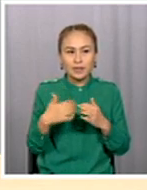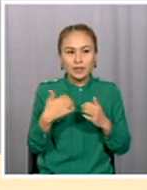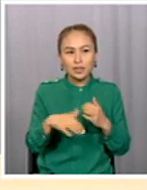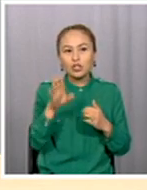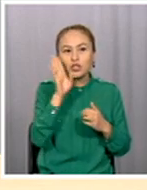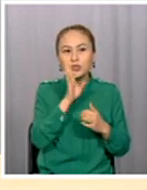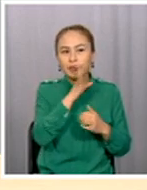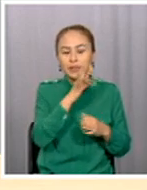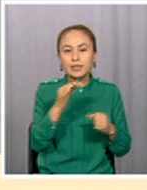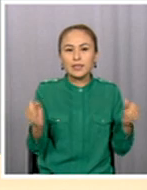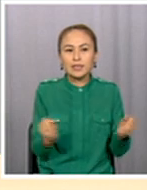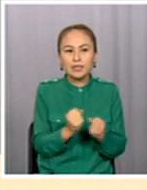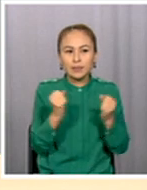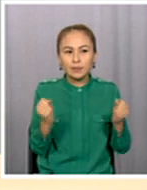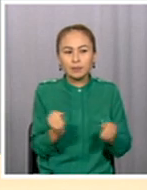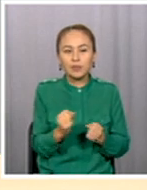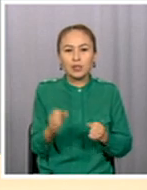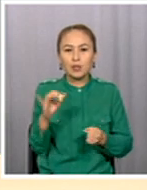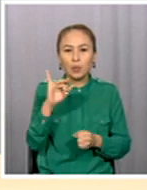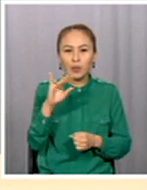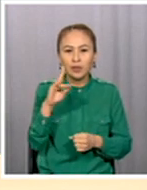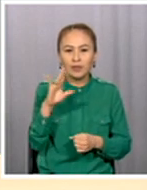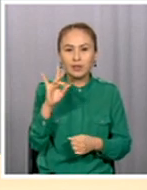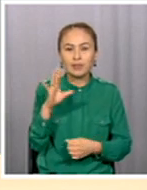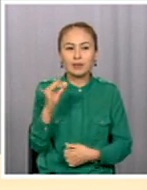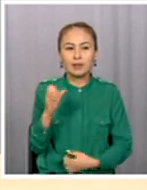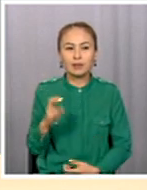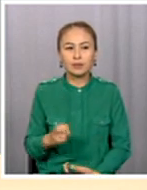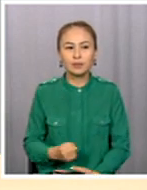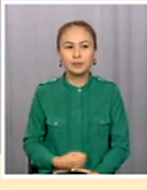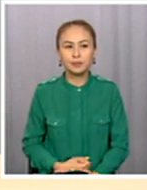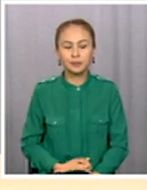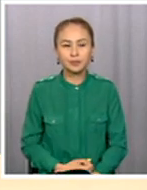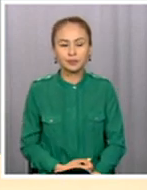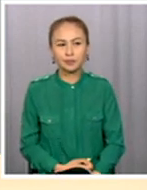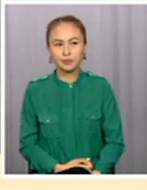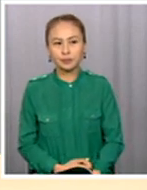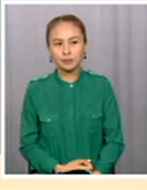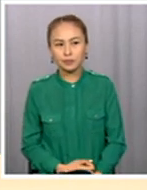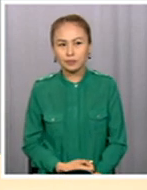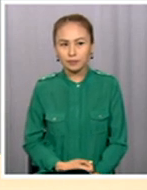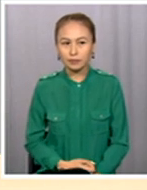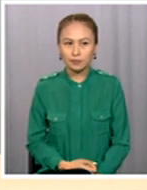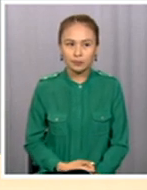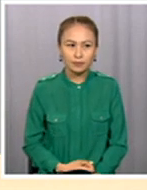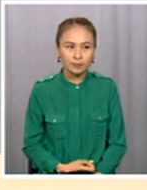среди женщин, а также зимняя универсиада.